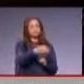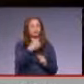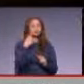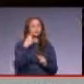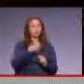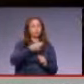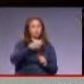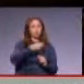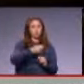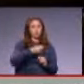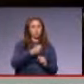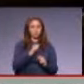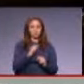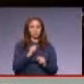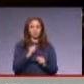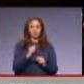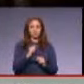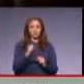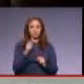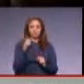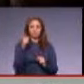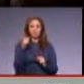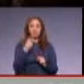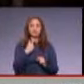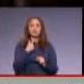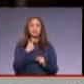أنا كنت ضيفة في برنامج واحد من الناس،